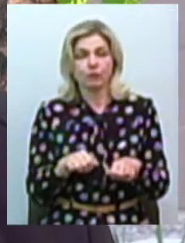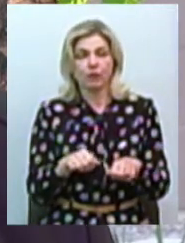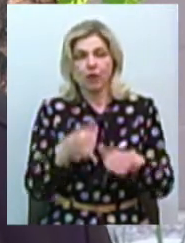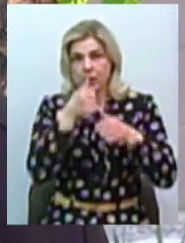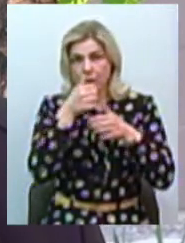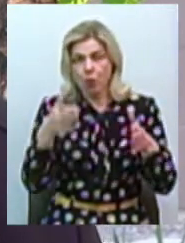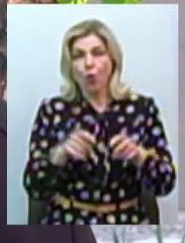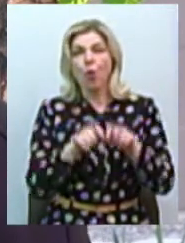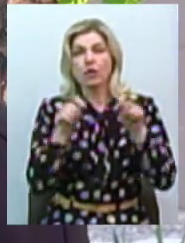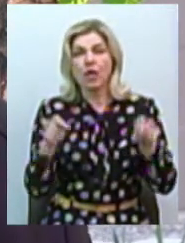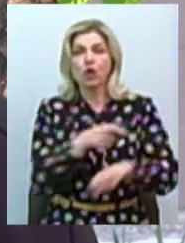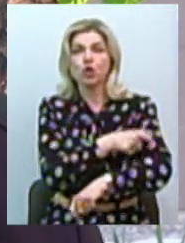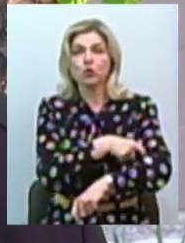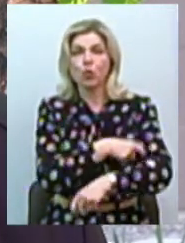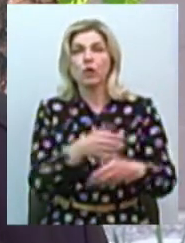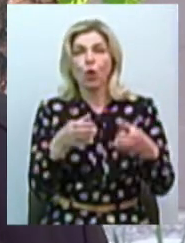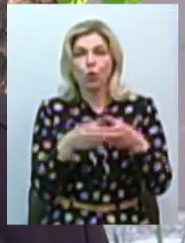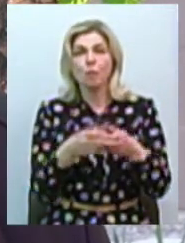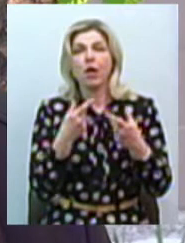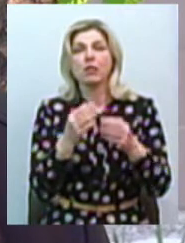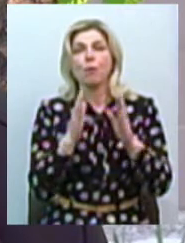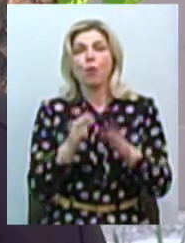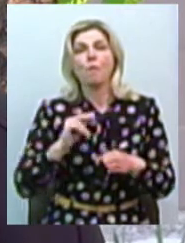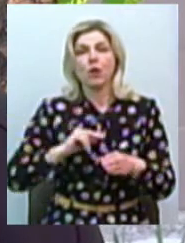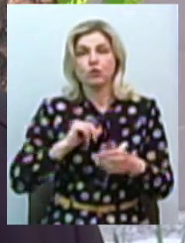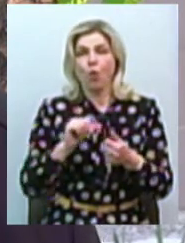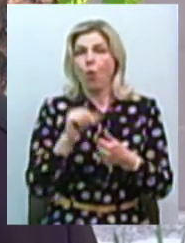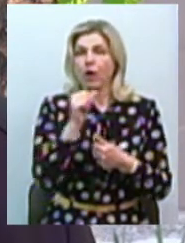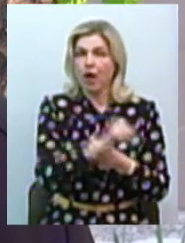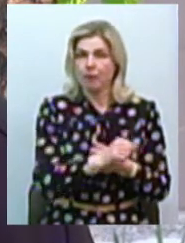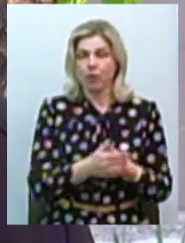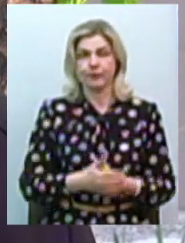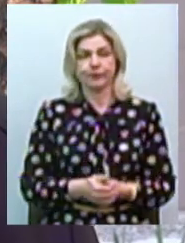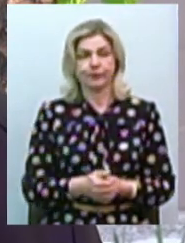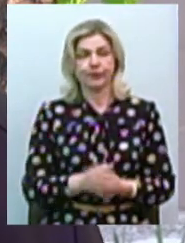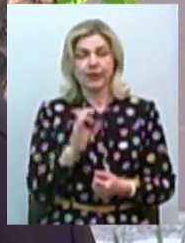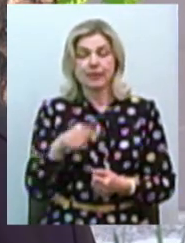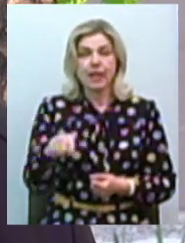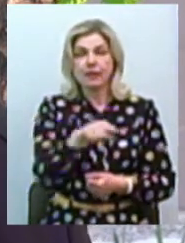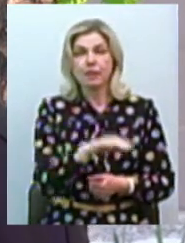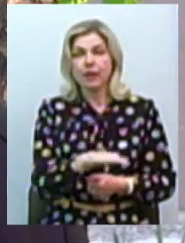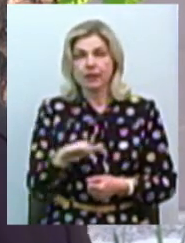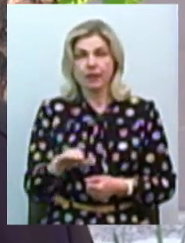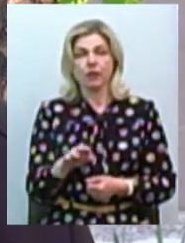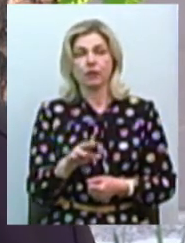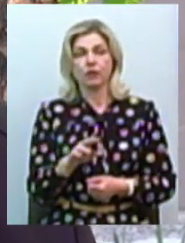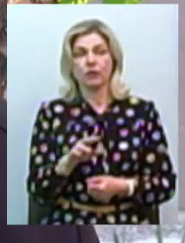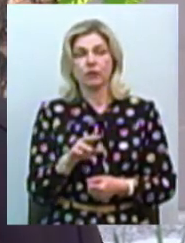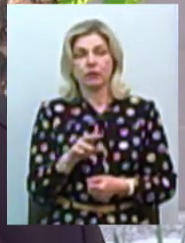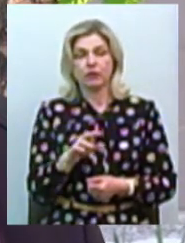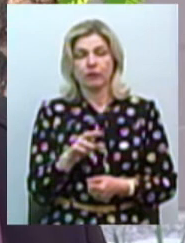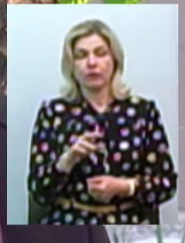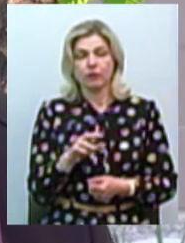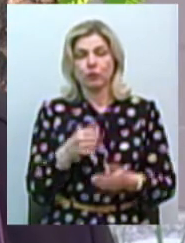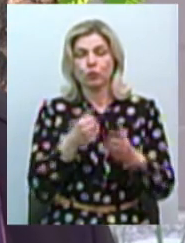не можемо відкрити чергову групу, яка буде працювати окремо з тими дітьми, що потребуємо. Дошкільно-навчальний заклад